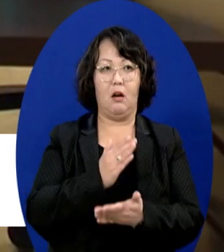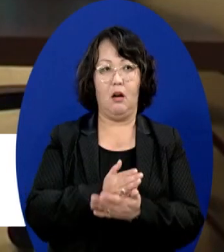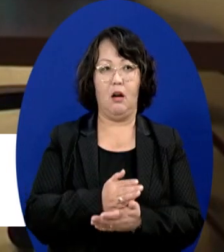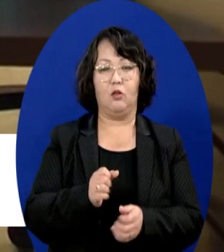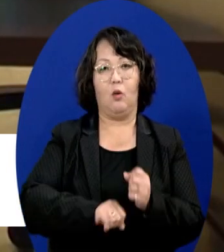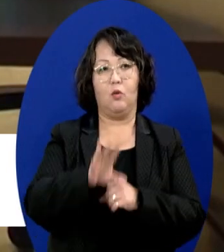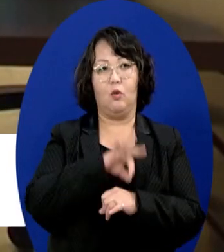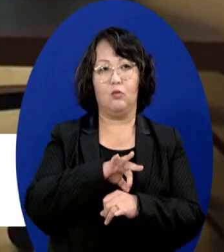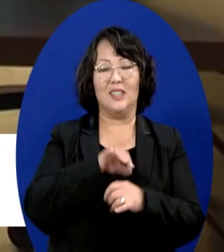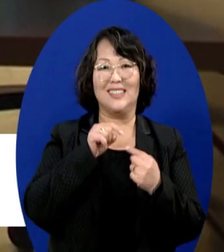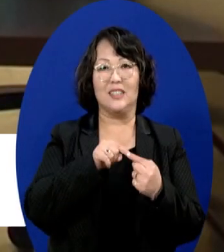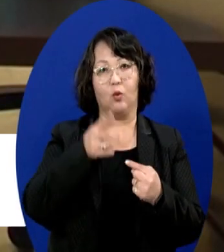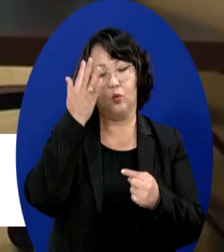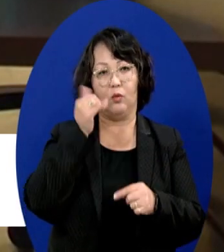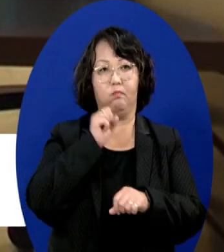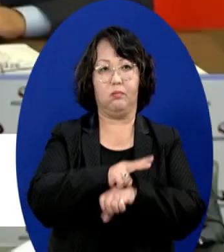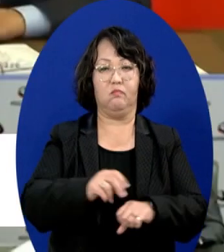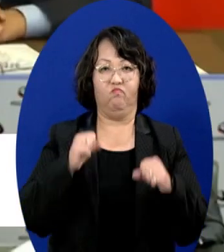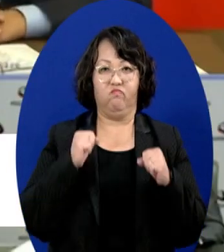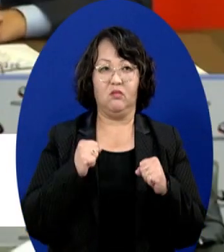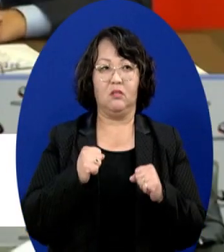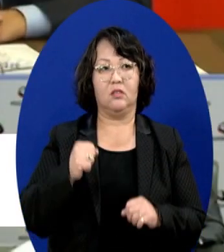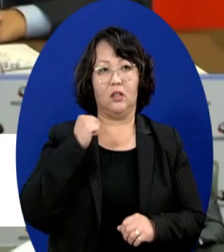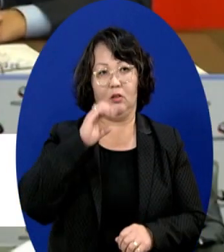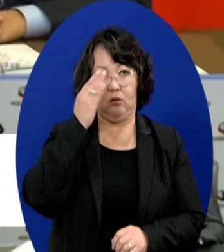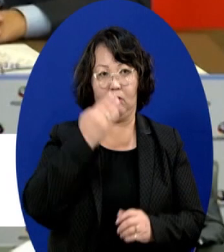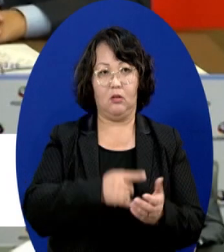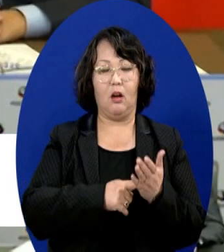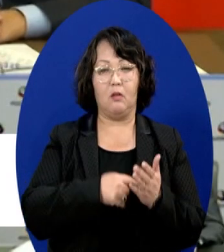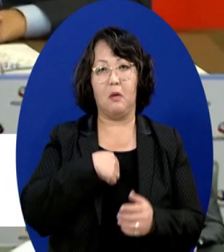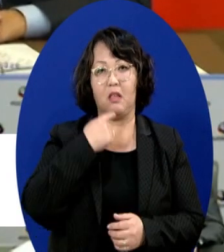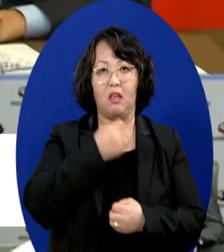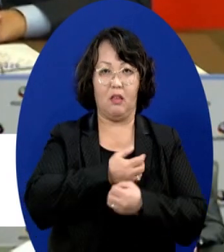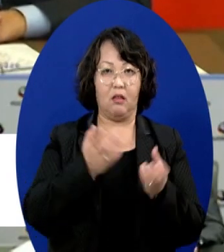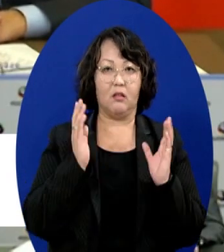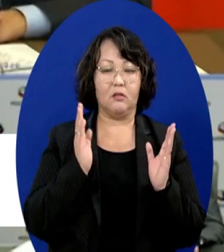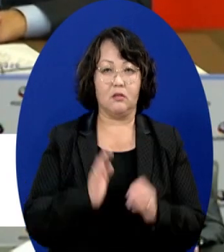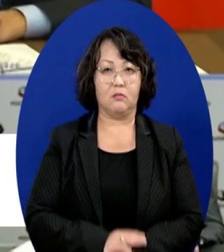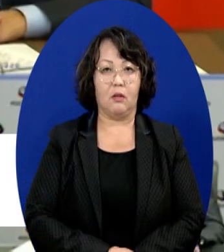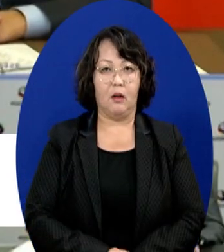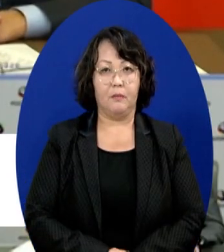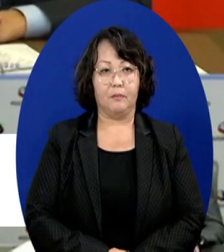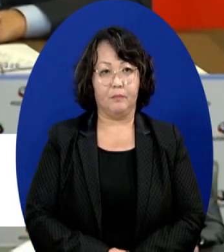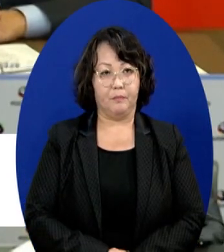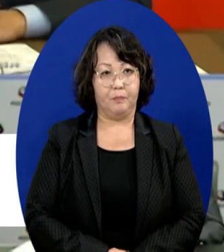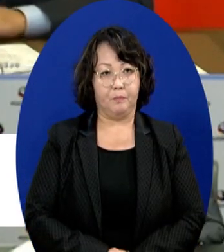тахлын эсрэг тэмцэл удахгүй ялалтаар өндөрлөхийг тодорхой харуулж байгааг цохон тэмдэглэжээ.